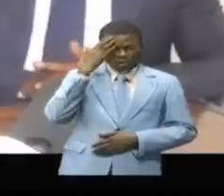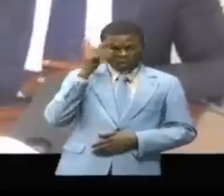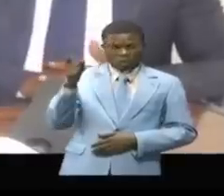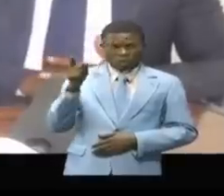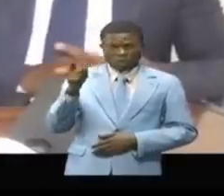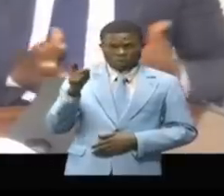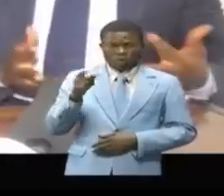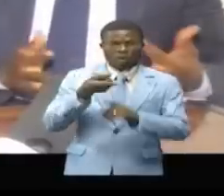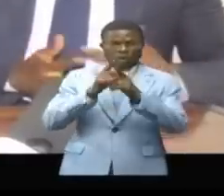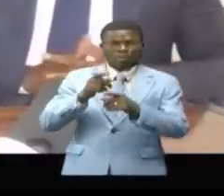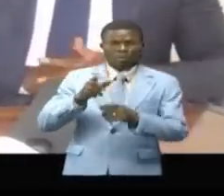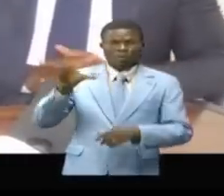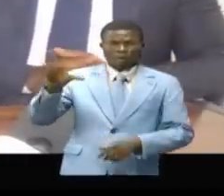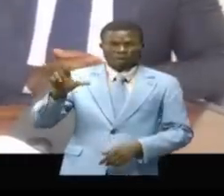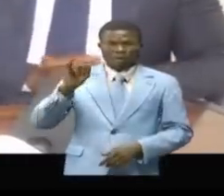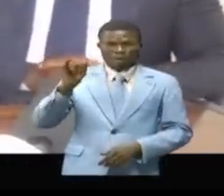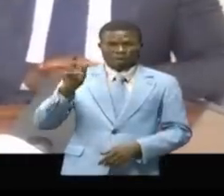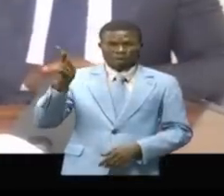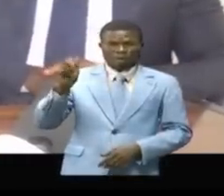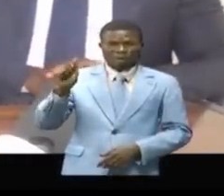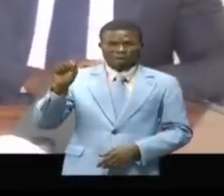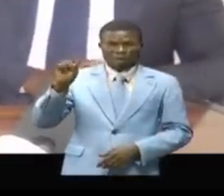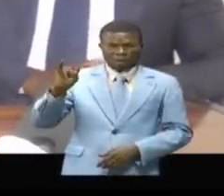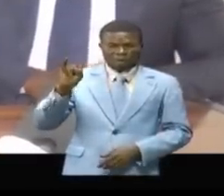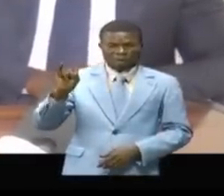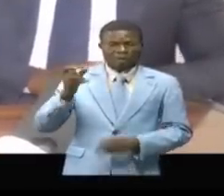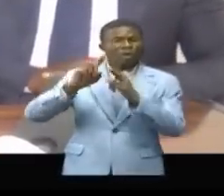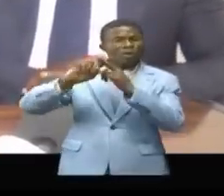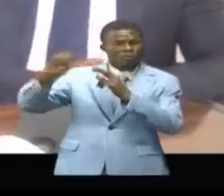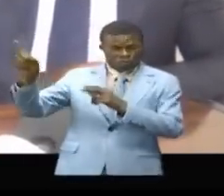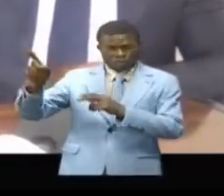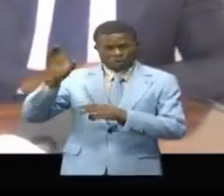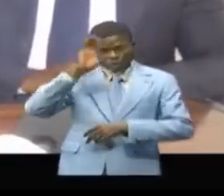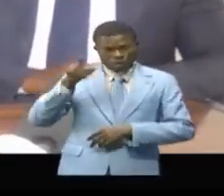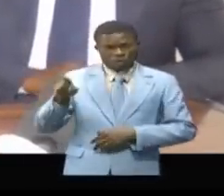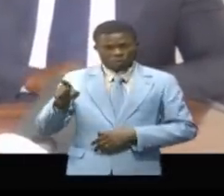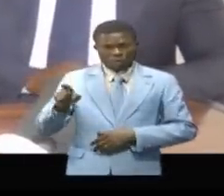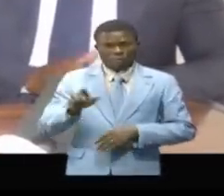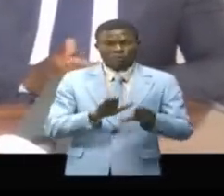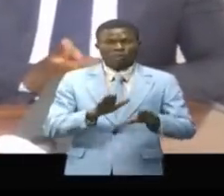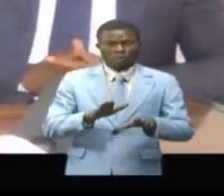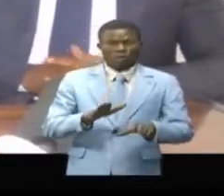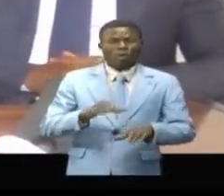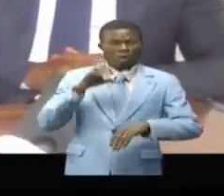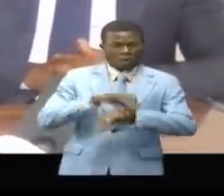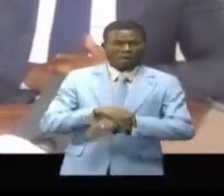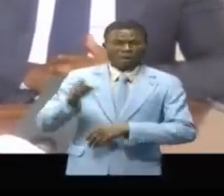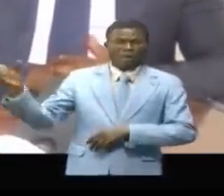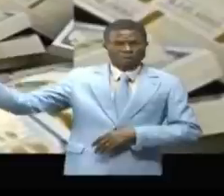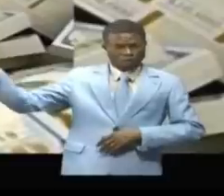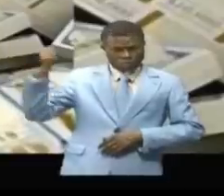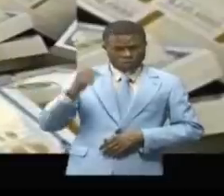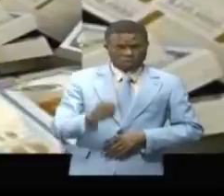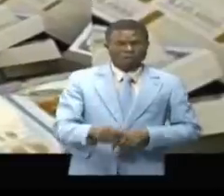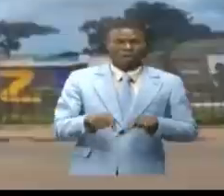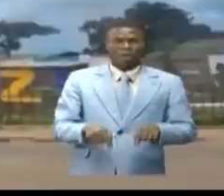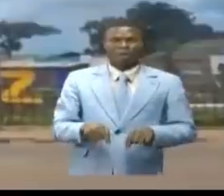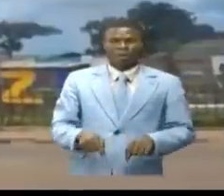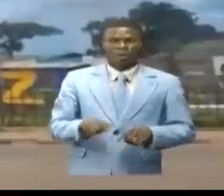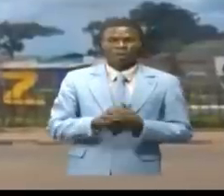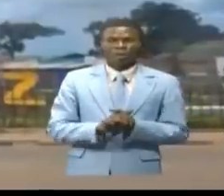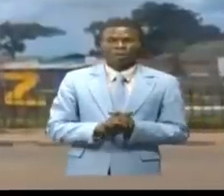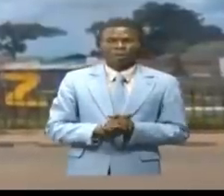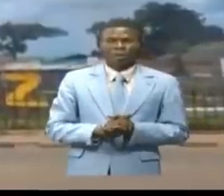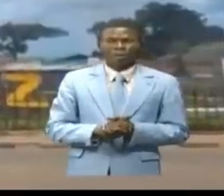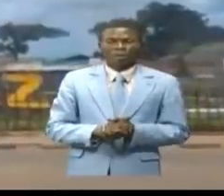était délicatie, il est délicatie. Et là, il est en fuite parce que le paquet le suit. On attend que le paquet fasse son travail pour qu'on ait la merci. Les